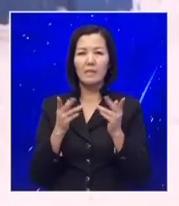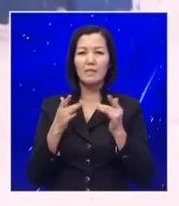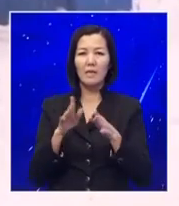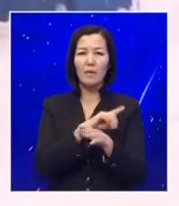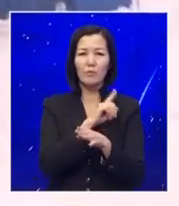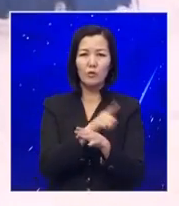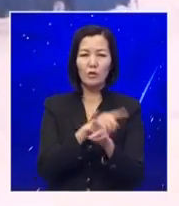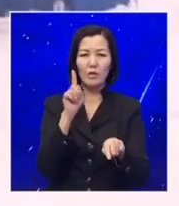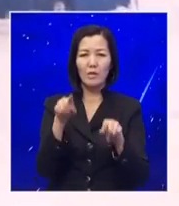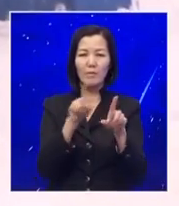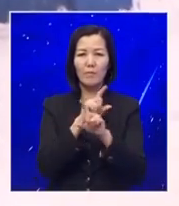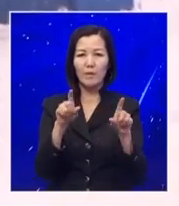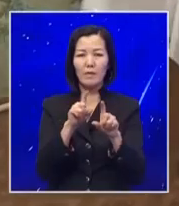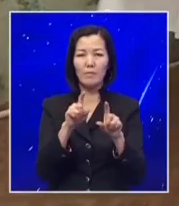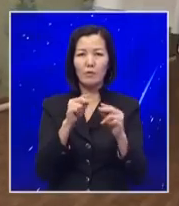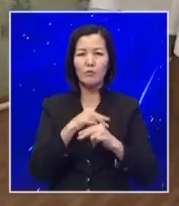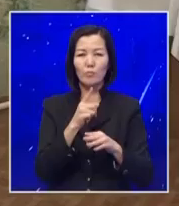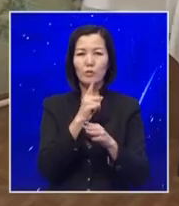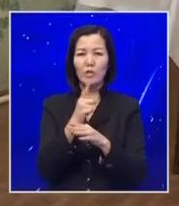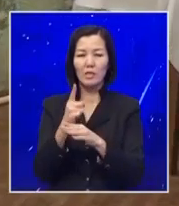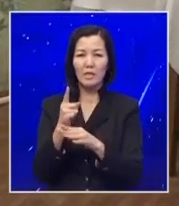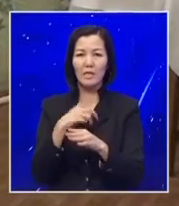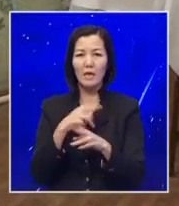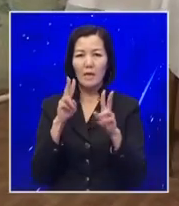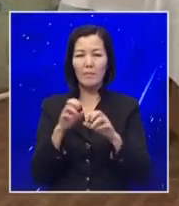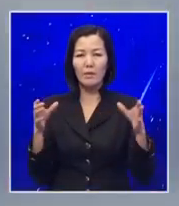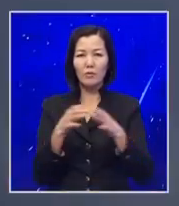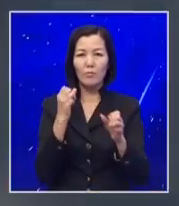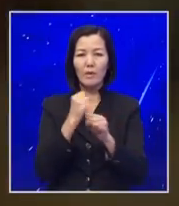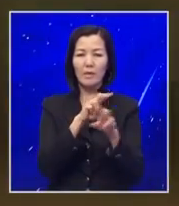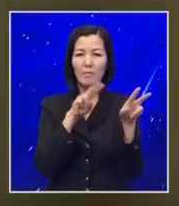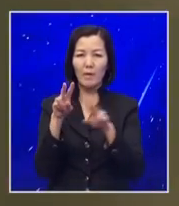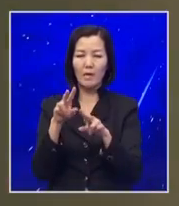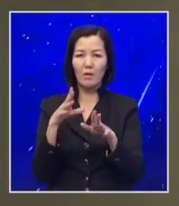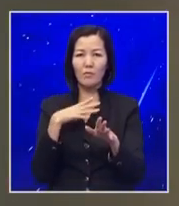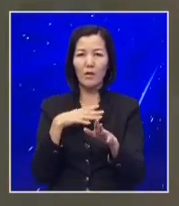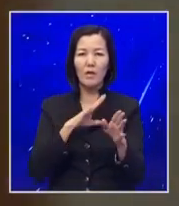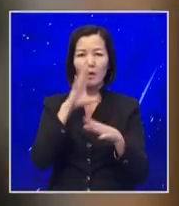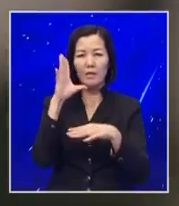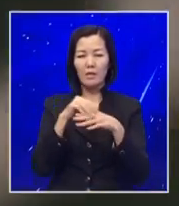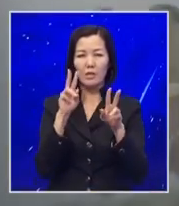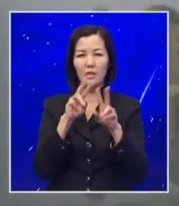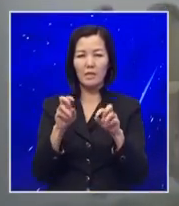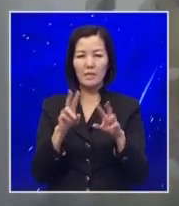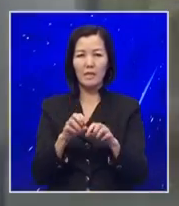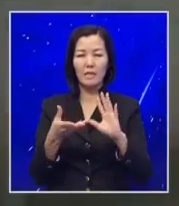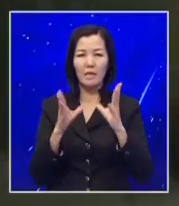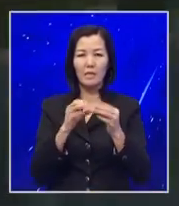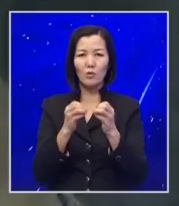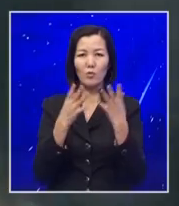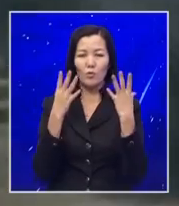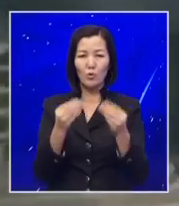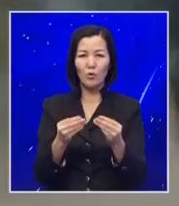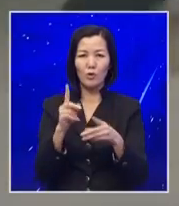Кейбір мекемелердің жұмыс уақыты шектелді. Мониторингтік топ мұны қатаң қадағалауда. Күні-түні тексеру жүргізеді. Нәтижесінде соңғы 10